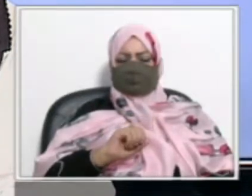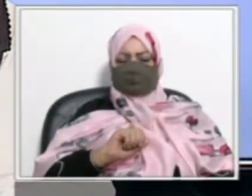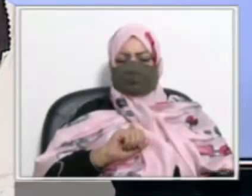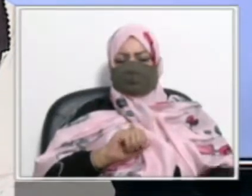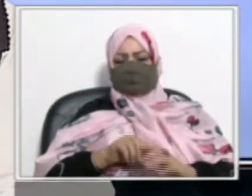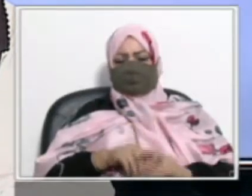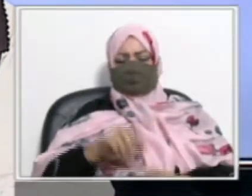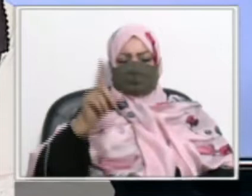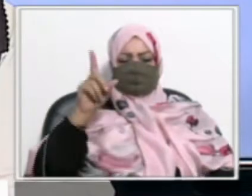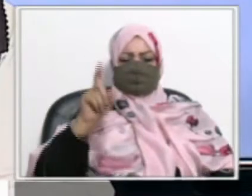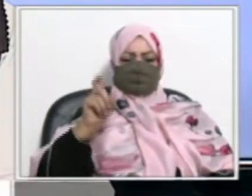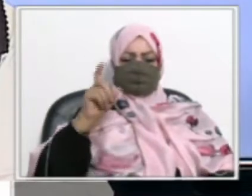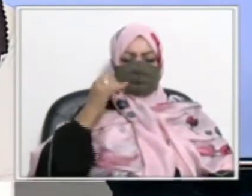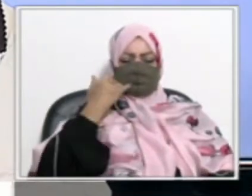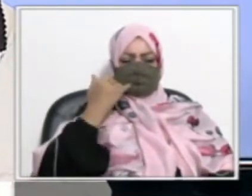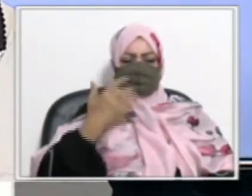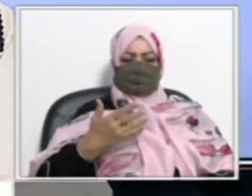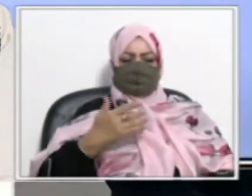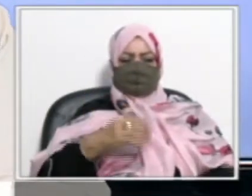نعم معنا متصل آخر